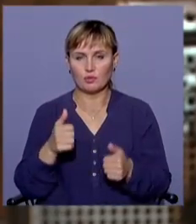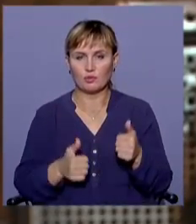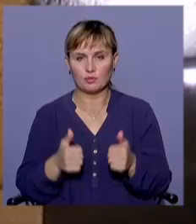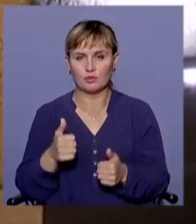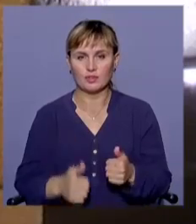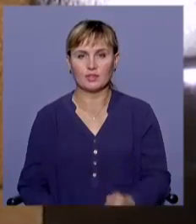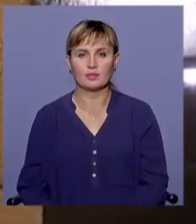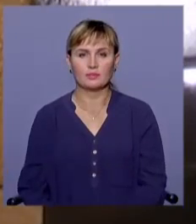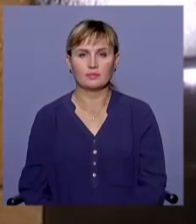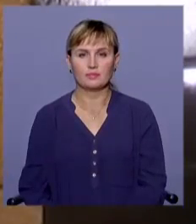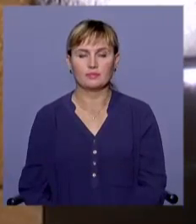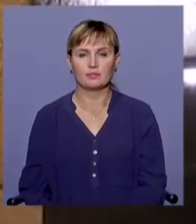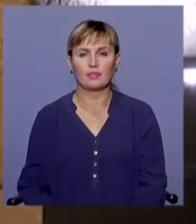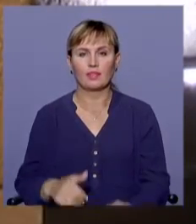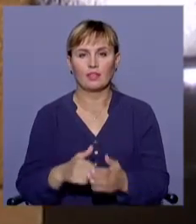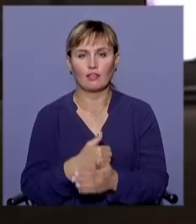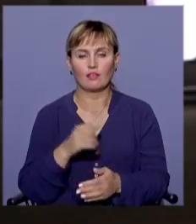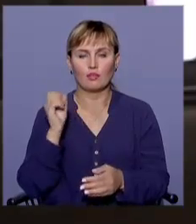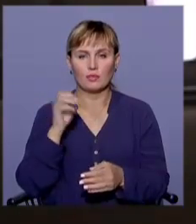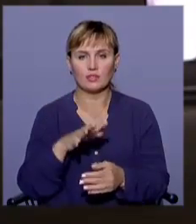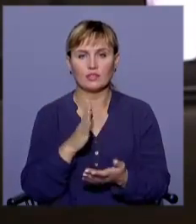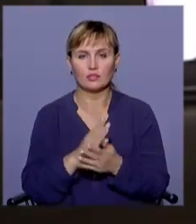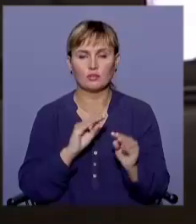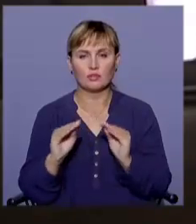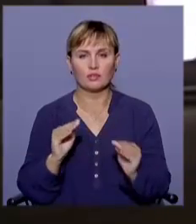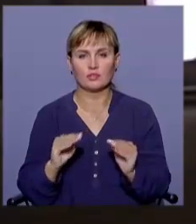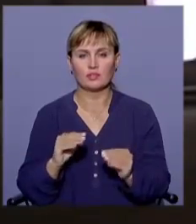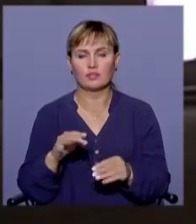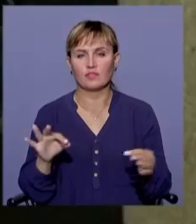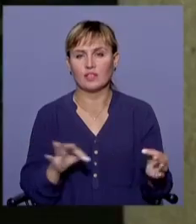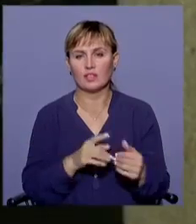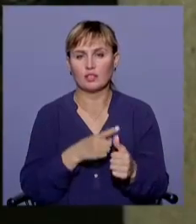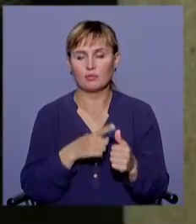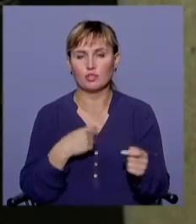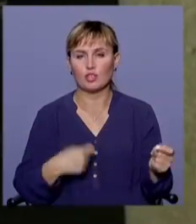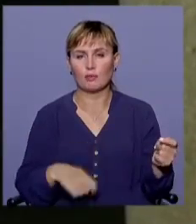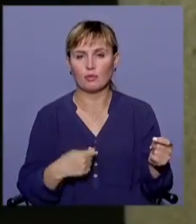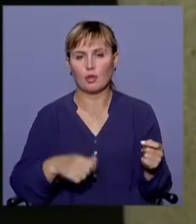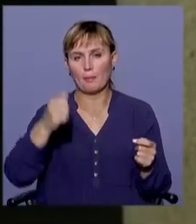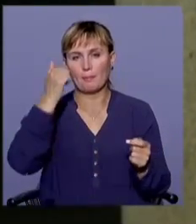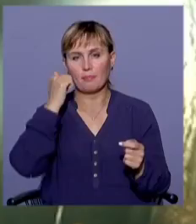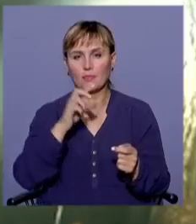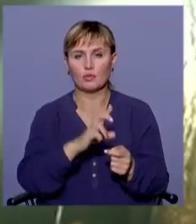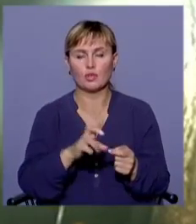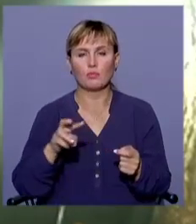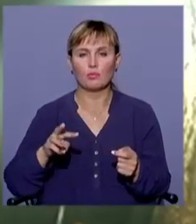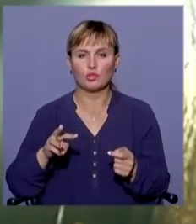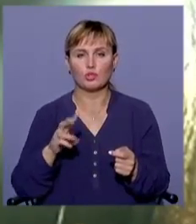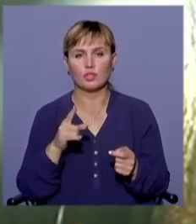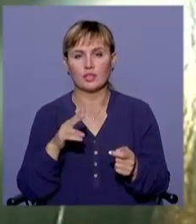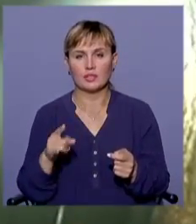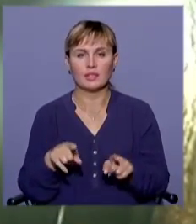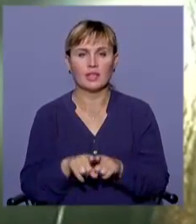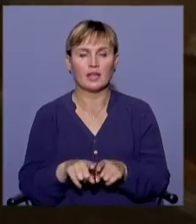конкурсе. Новая подсветка украшает теперь и здание филармонии имени Жамбыла, памятник Бауыржану Момушулы, а